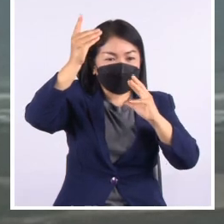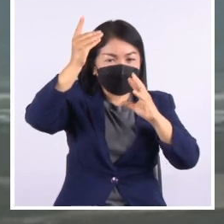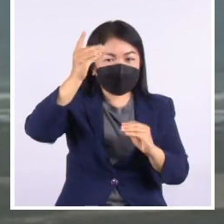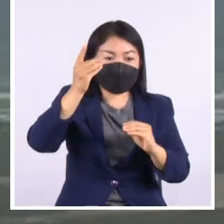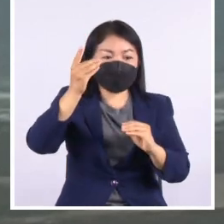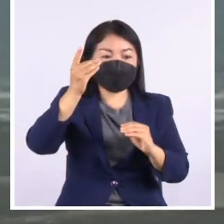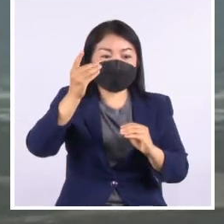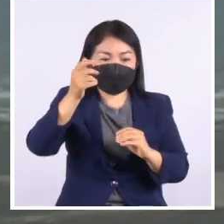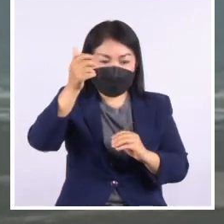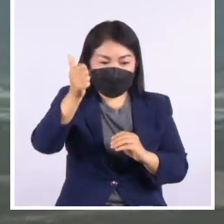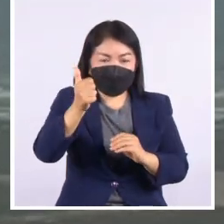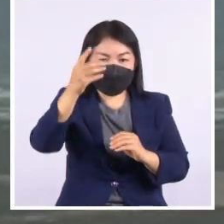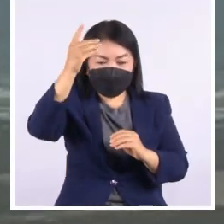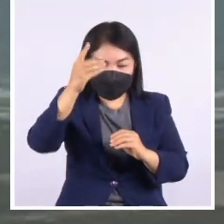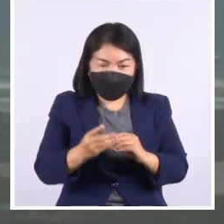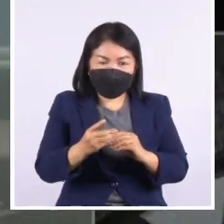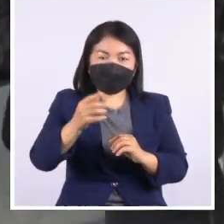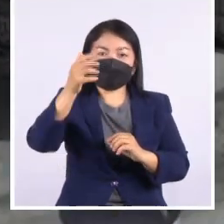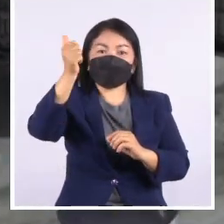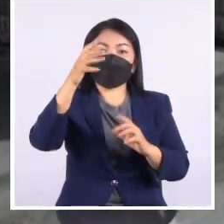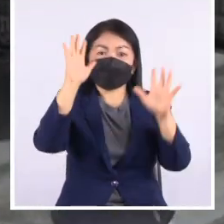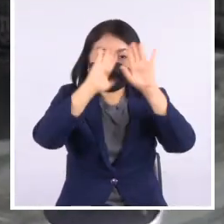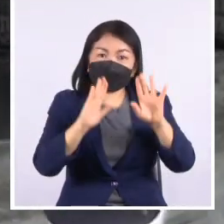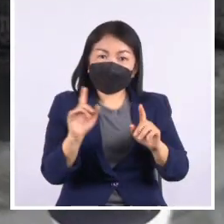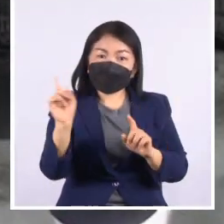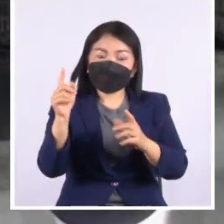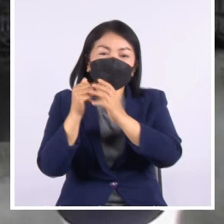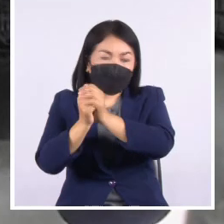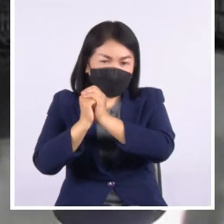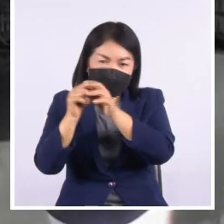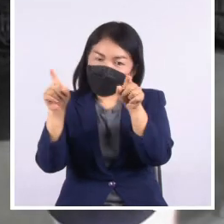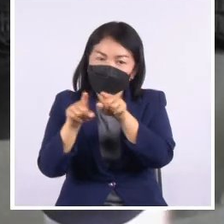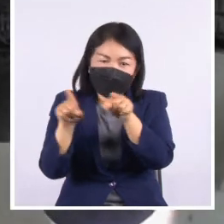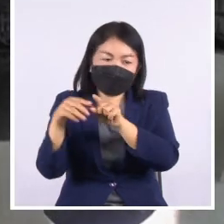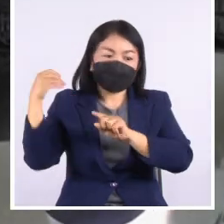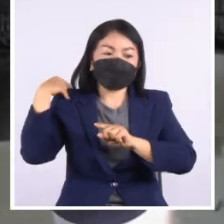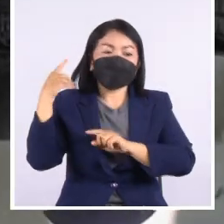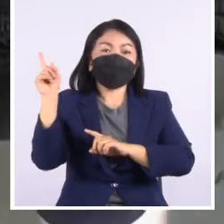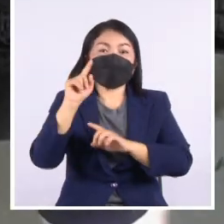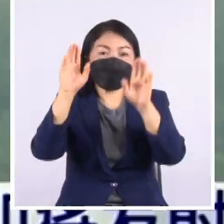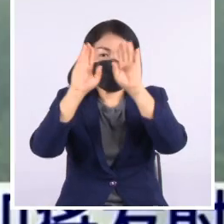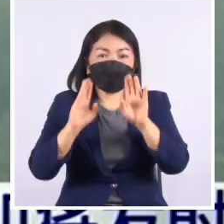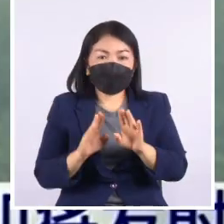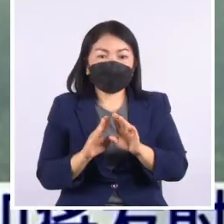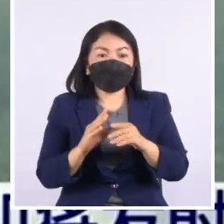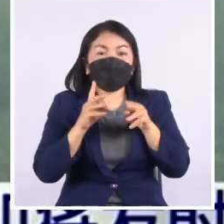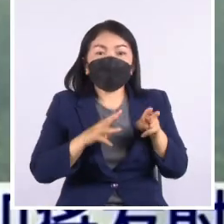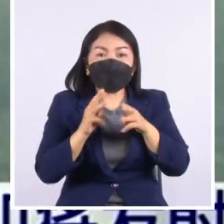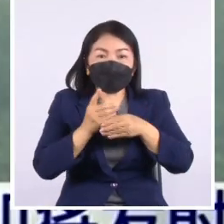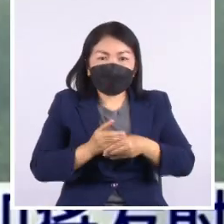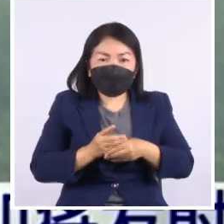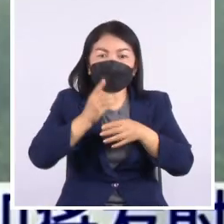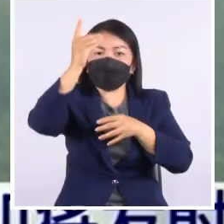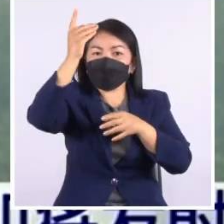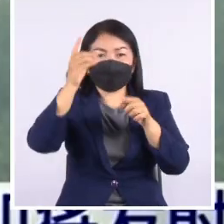จของอวกาศจีนนะครับเมื่อจรวดลองมาร์ช 5B ของจีนครับนำโมดูลอวกาศเทียนเหอทะยานขึ้นจากฐาน